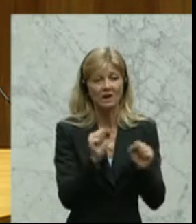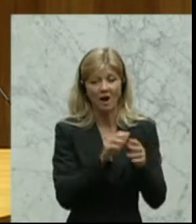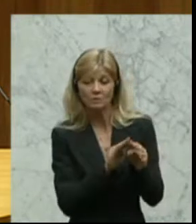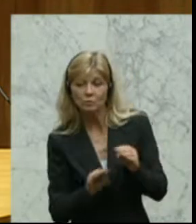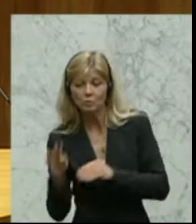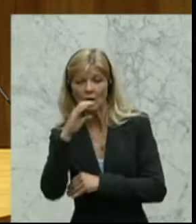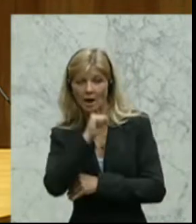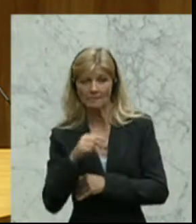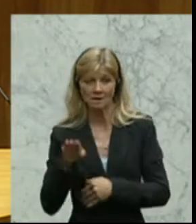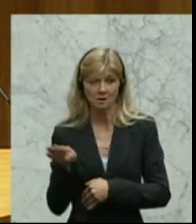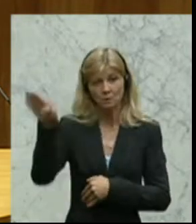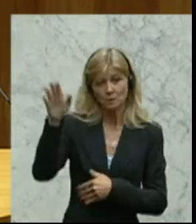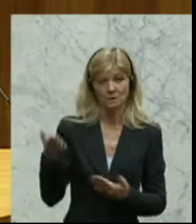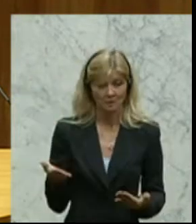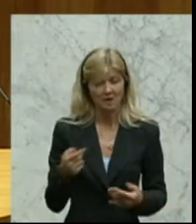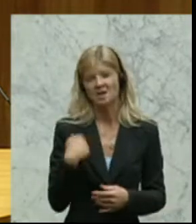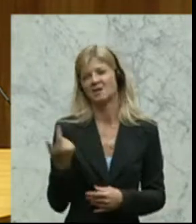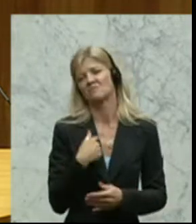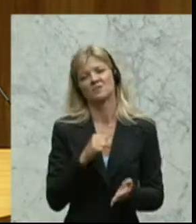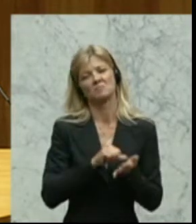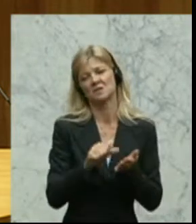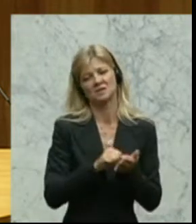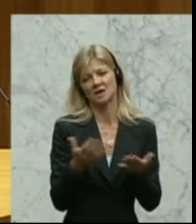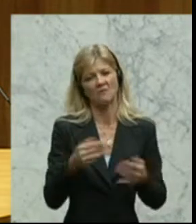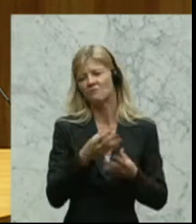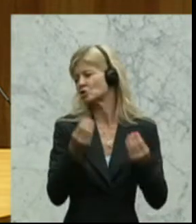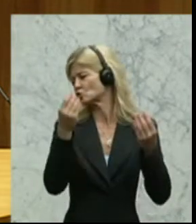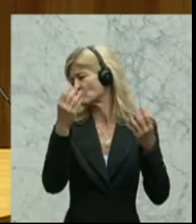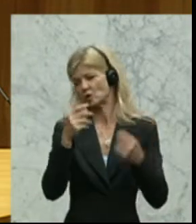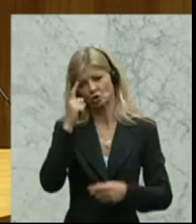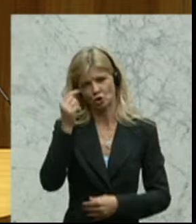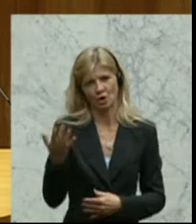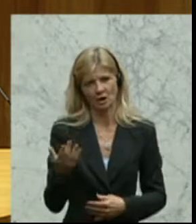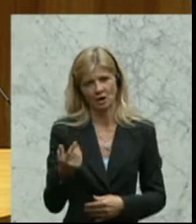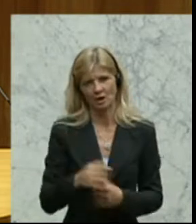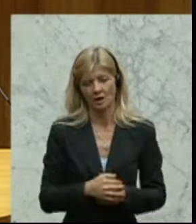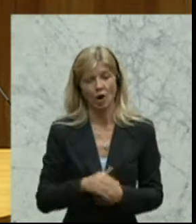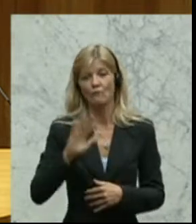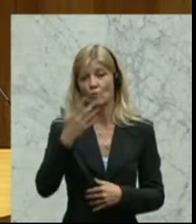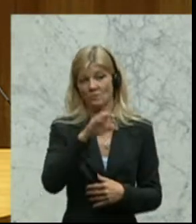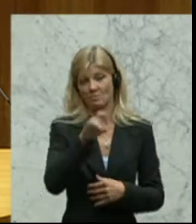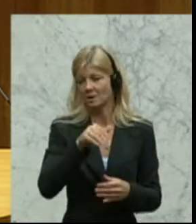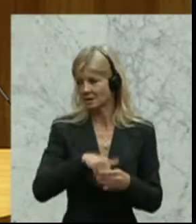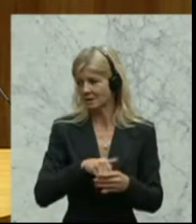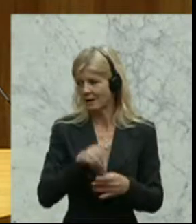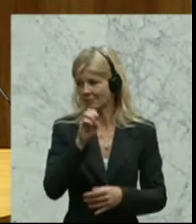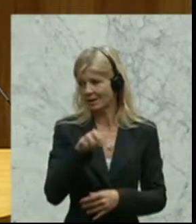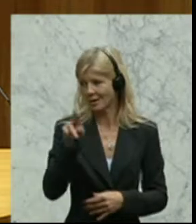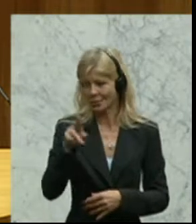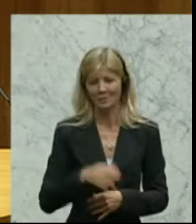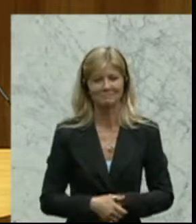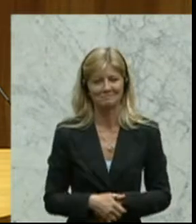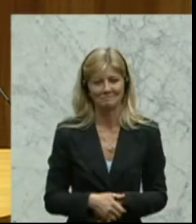Steuer. 45,2% Abgabenquote, fünfter Platz in der EU. Und bei den Ausgaben, meine Damen und Herren, weigert sich